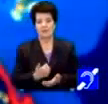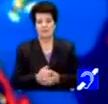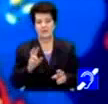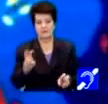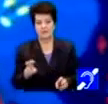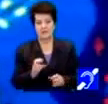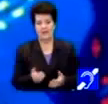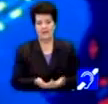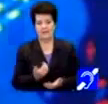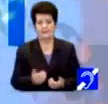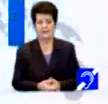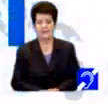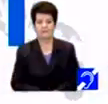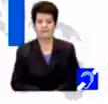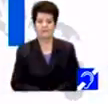ale ediției.